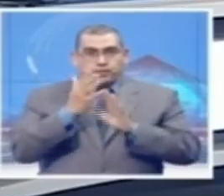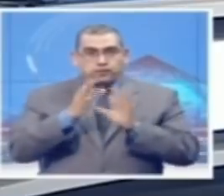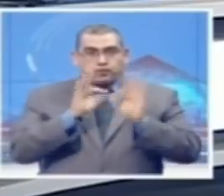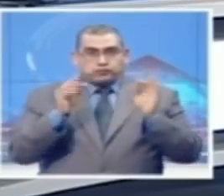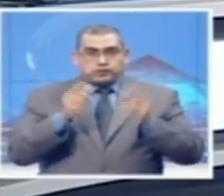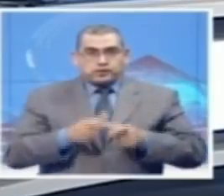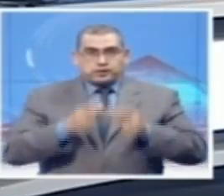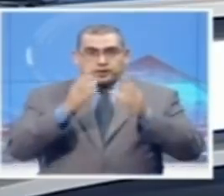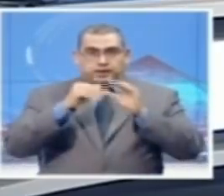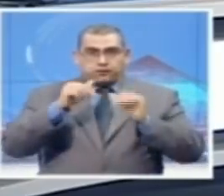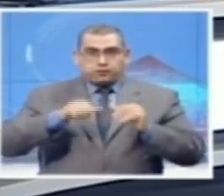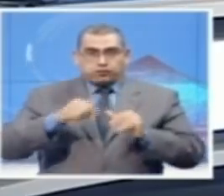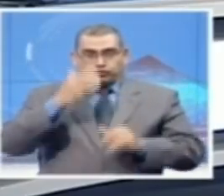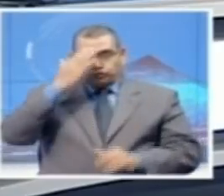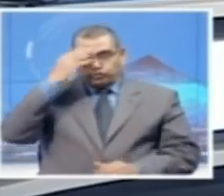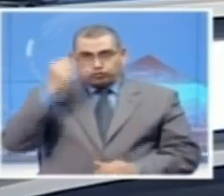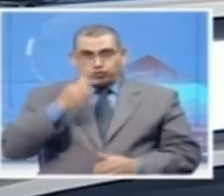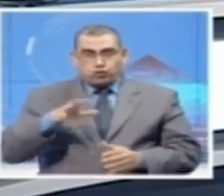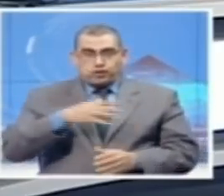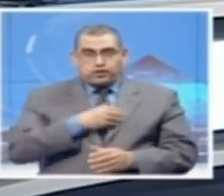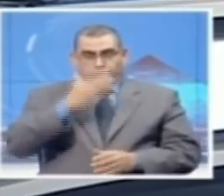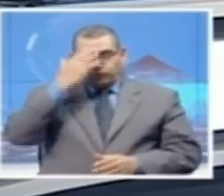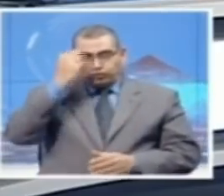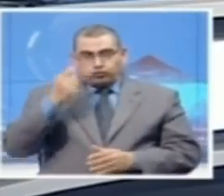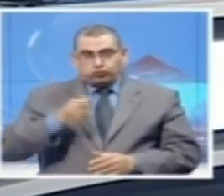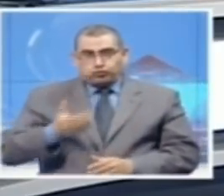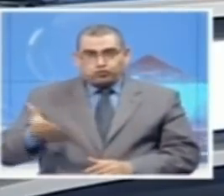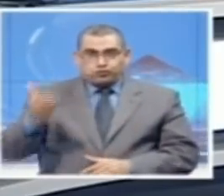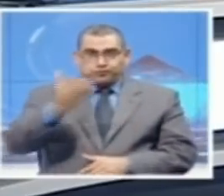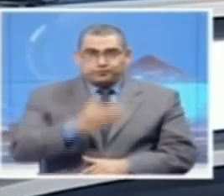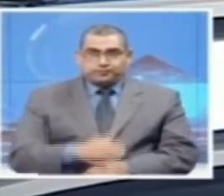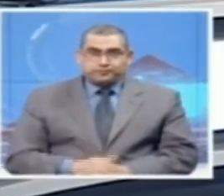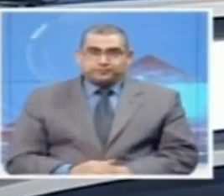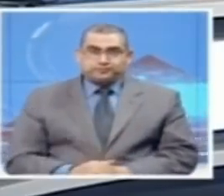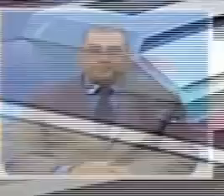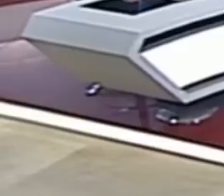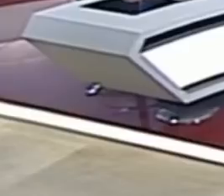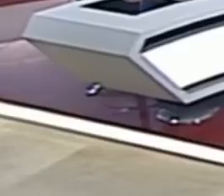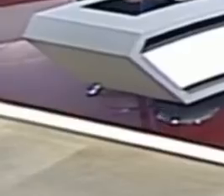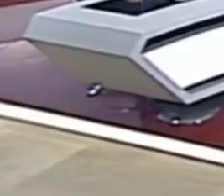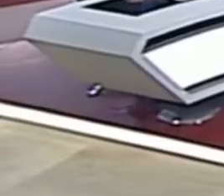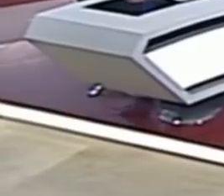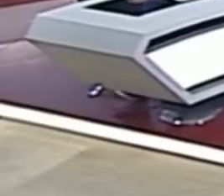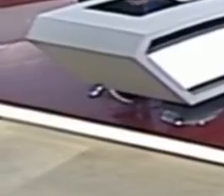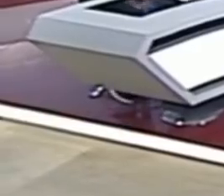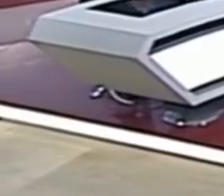مسبيرو.eg. نشكر لحضراتكم طيب المتابعة، شكرا محمد. شكرا لك يا أدى، وشكرا لكم مشاهدينا.